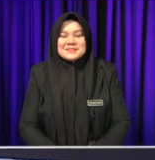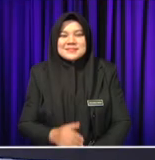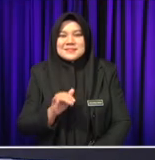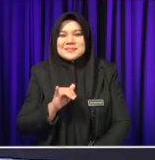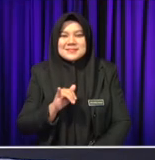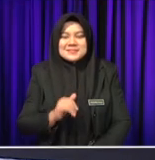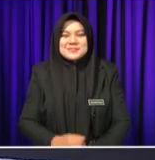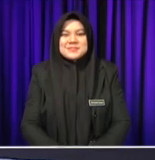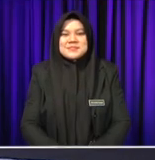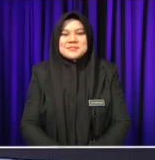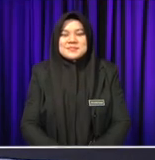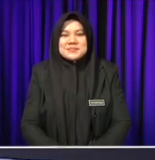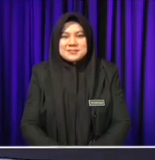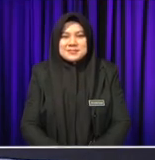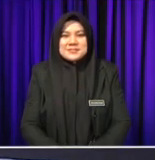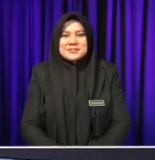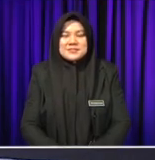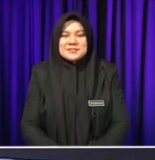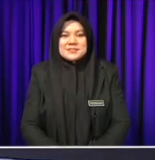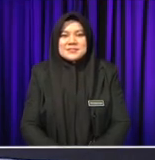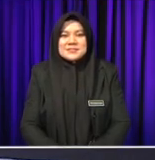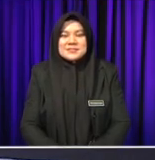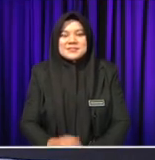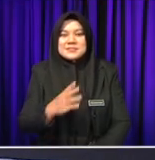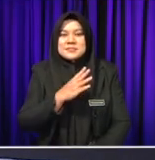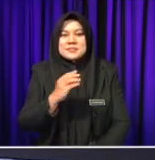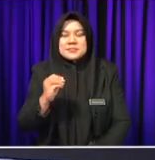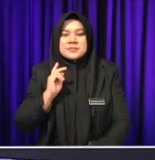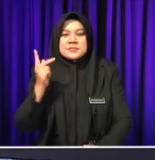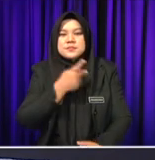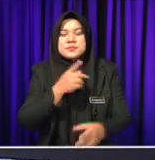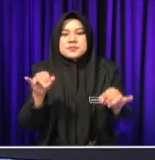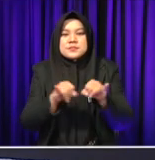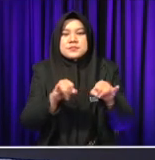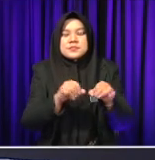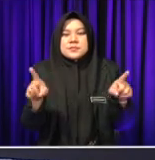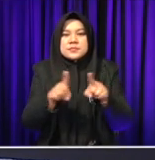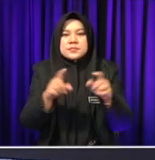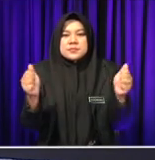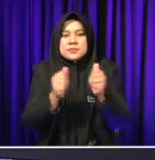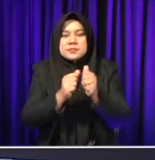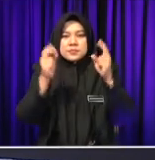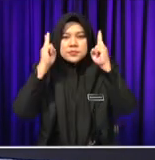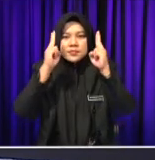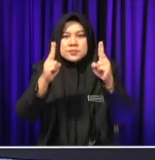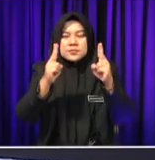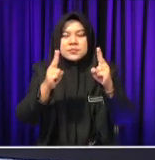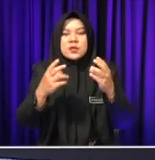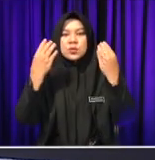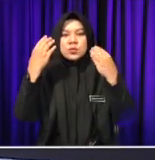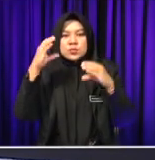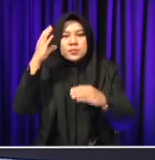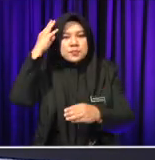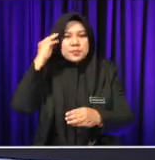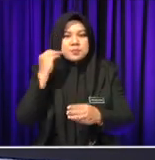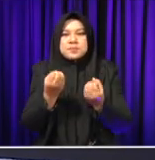Cikgu yang sudi bersama dengan kita hari ini dan kita juga bersama dengan seorang Ustazah yang cukup